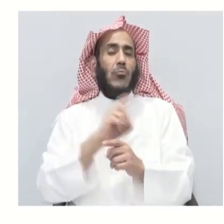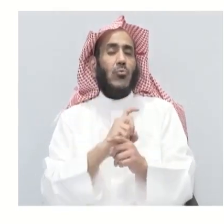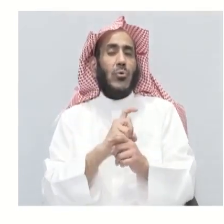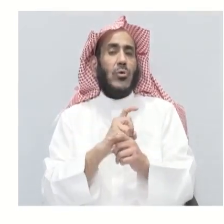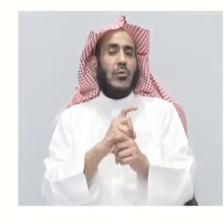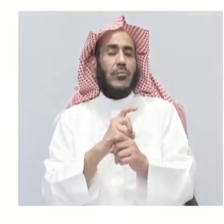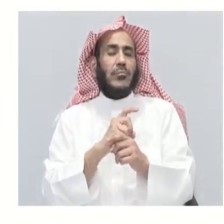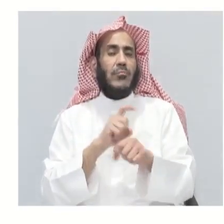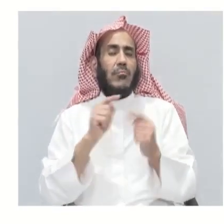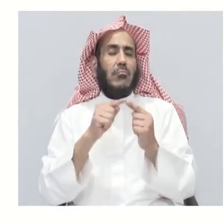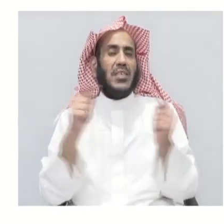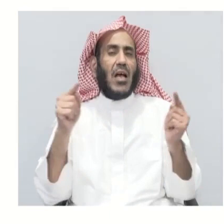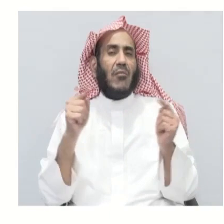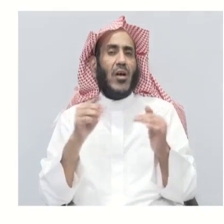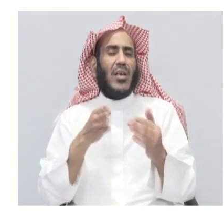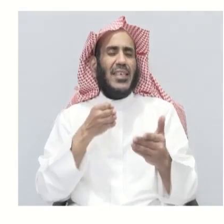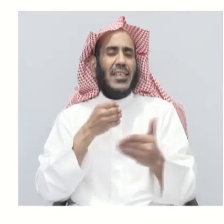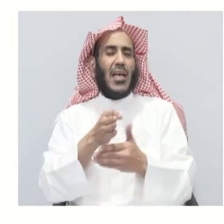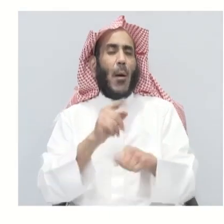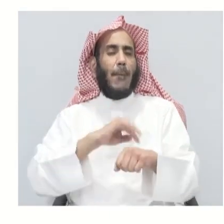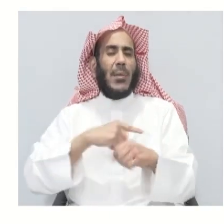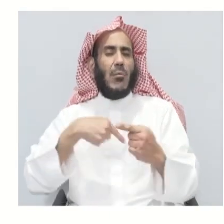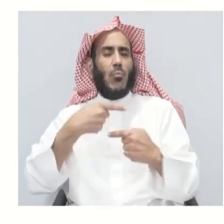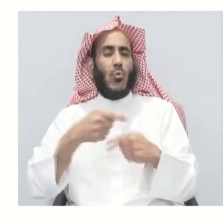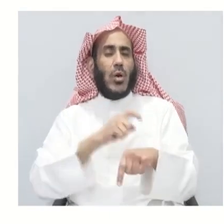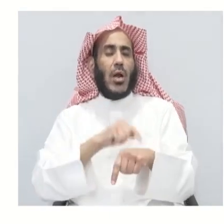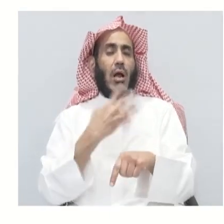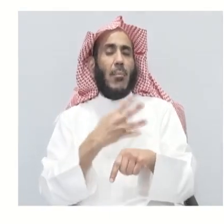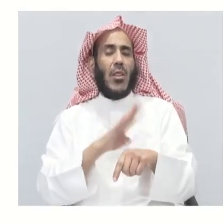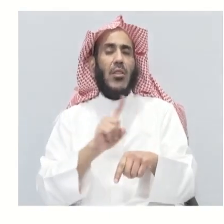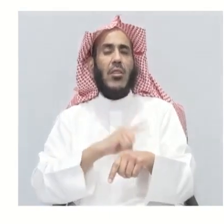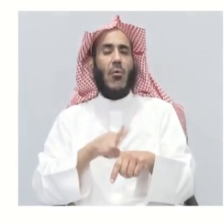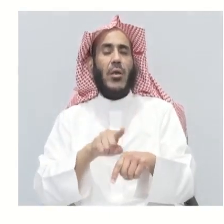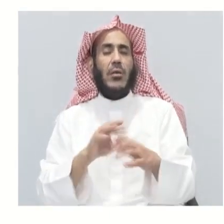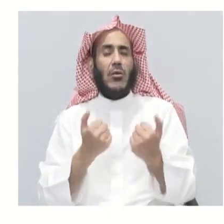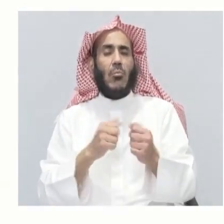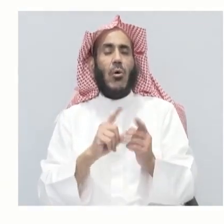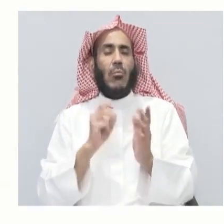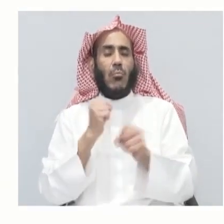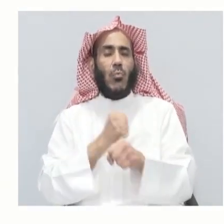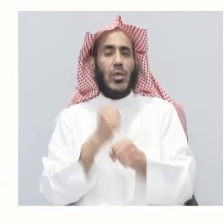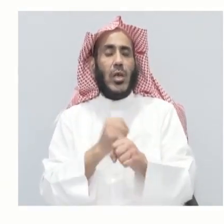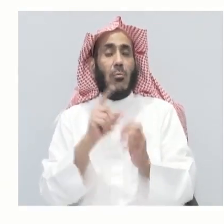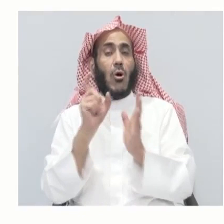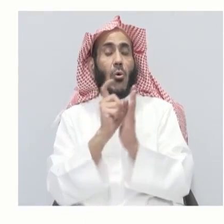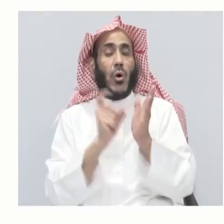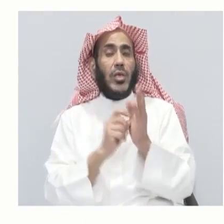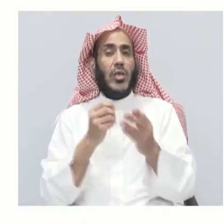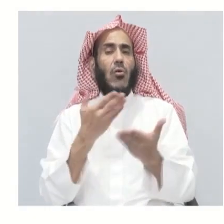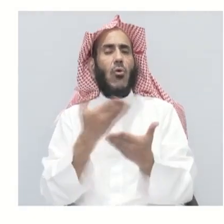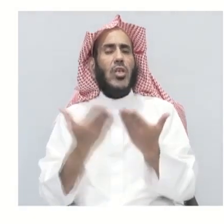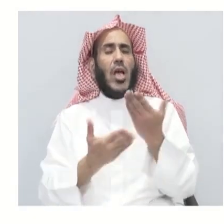هنا المسافه التي قطعها بعد مرور الاربع ثواني ساطلق مباشره واعلم جيدا من قوانين فيزيائيه